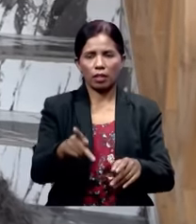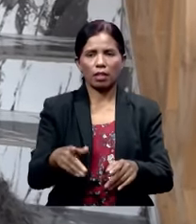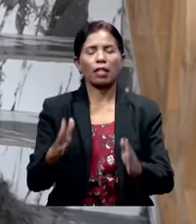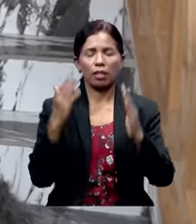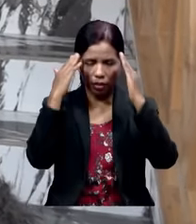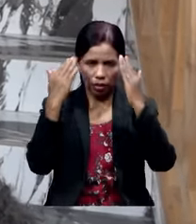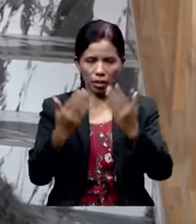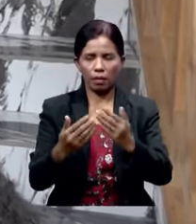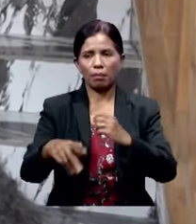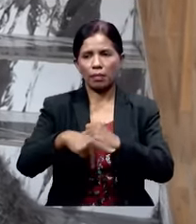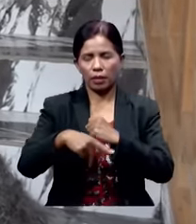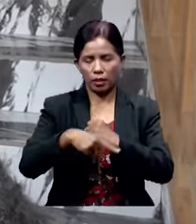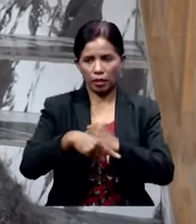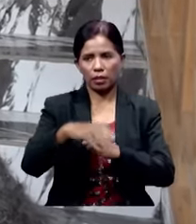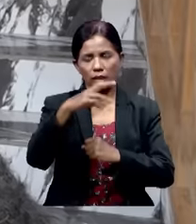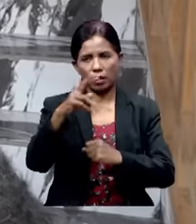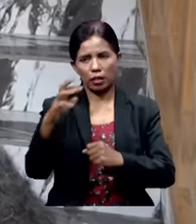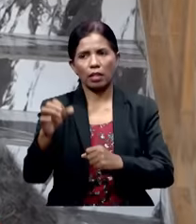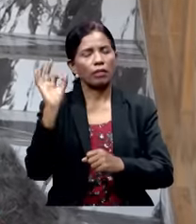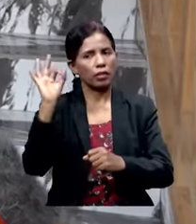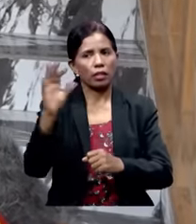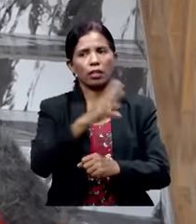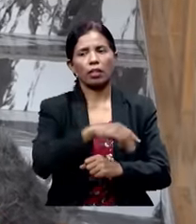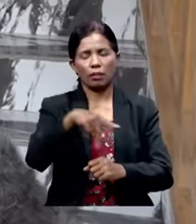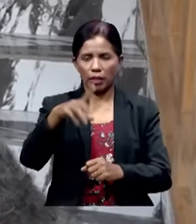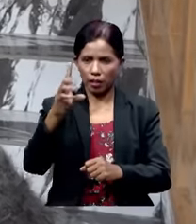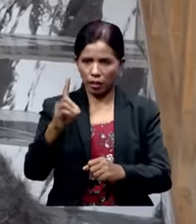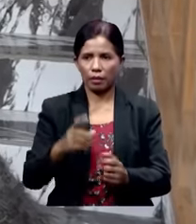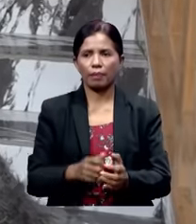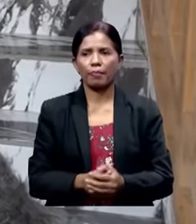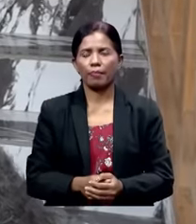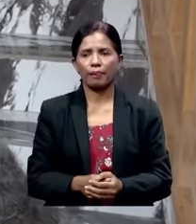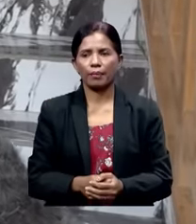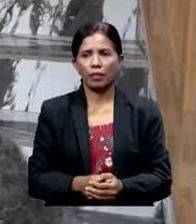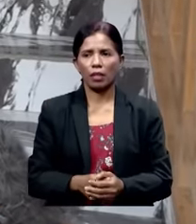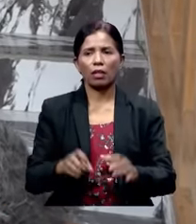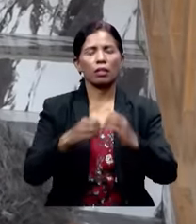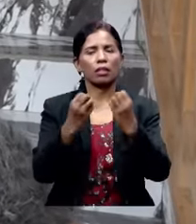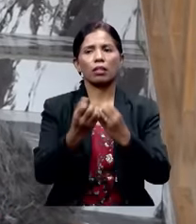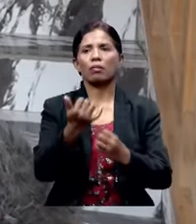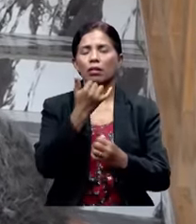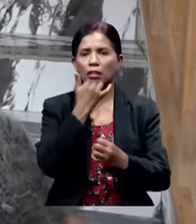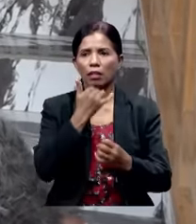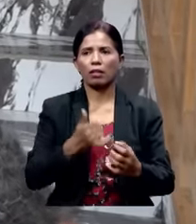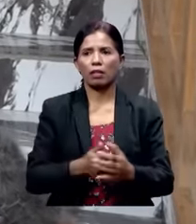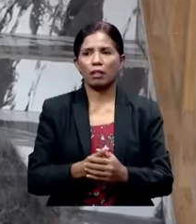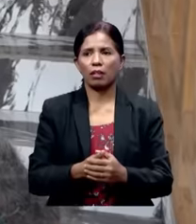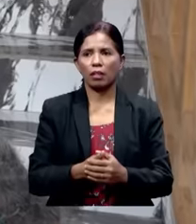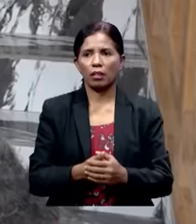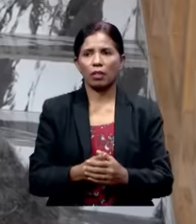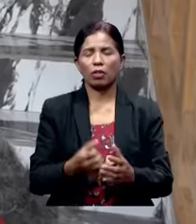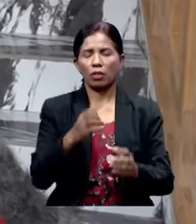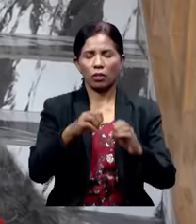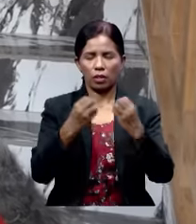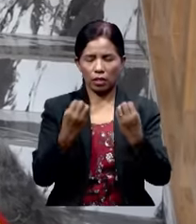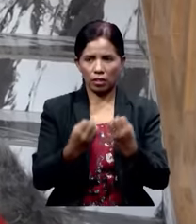ne partidu senertega fretlinga o ne pedega organisan masala organisan buat mati